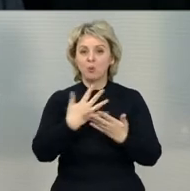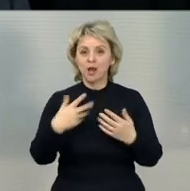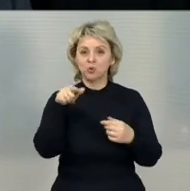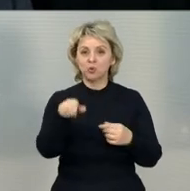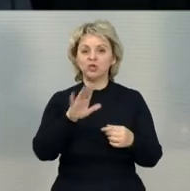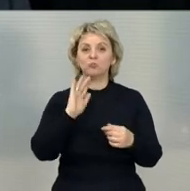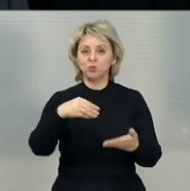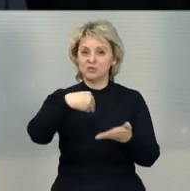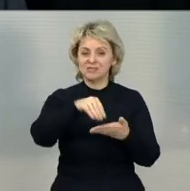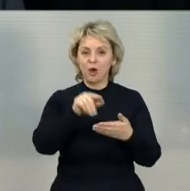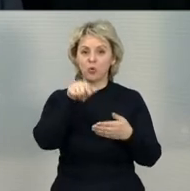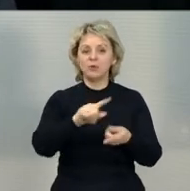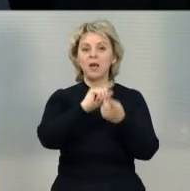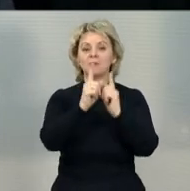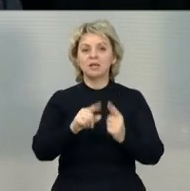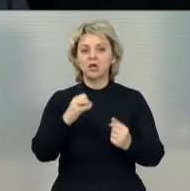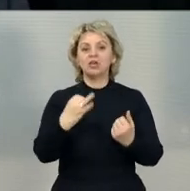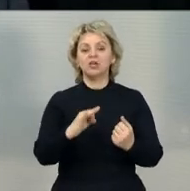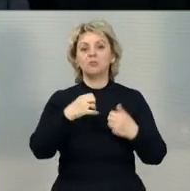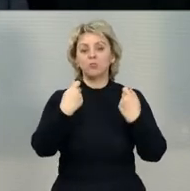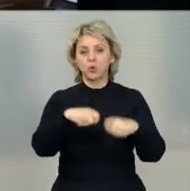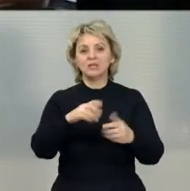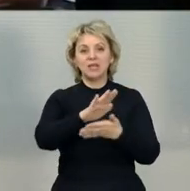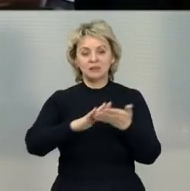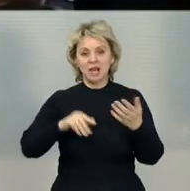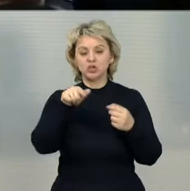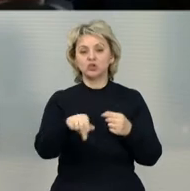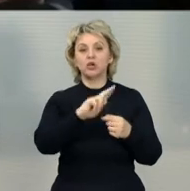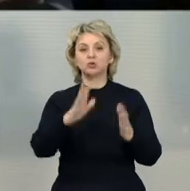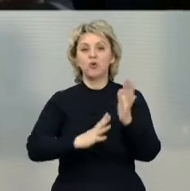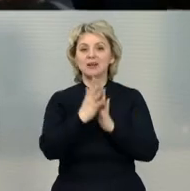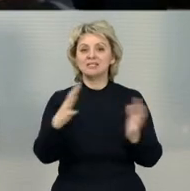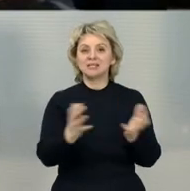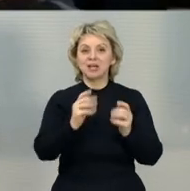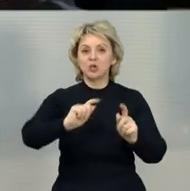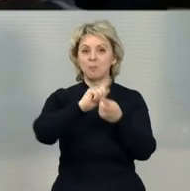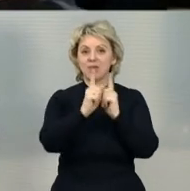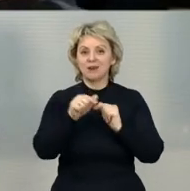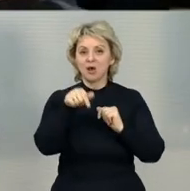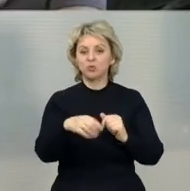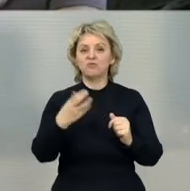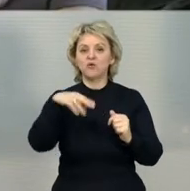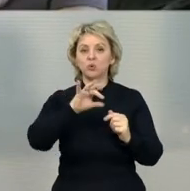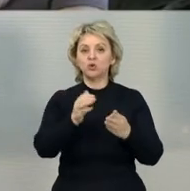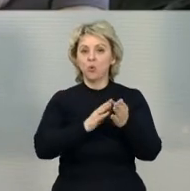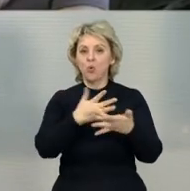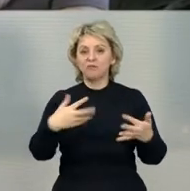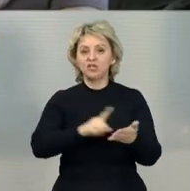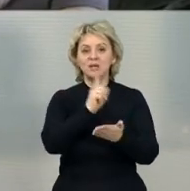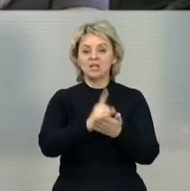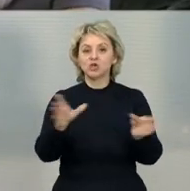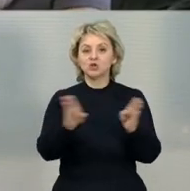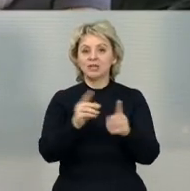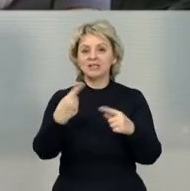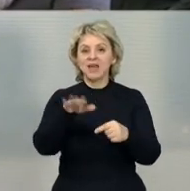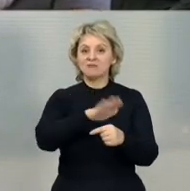у них будет закуплена, переработана и продана дальше. Те, кто растит, хранит и перерабатывает фрукты или овощи, должны объединиться